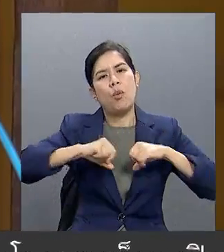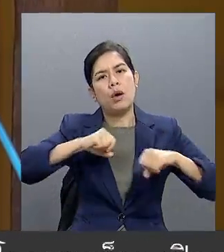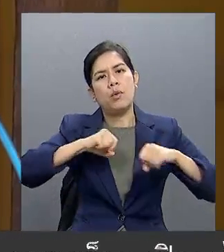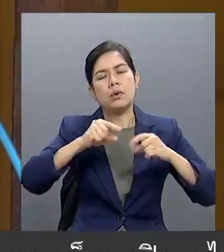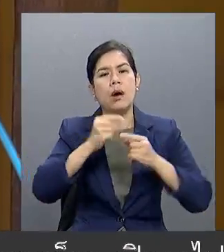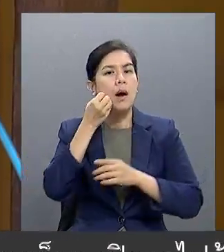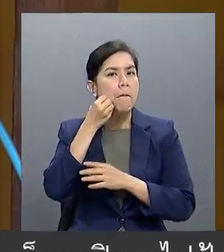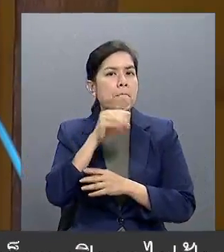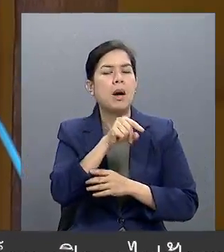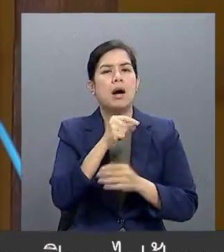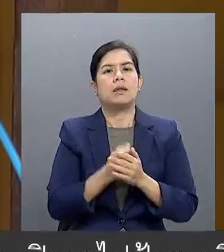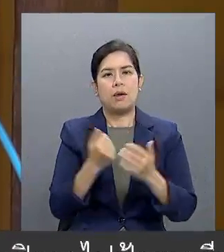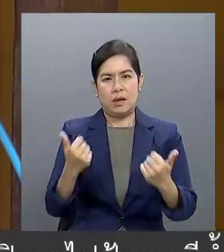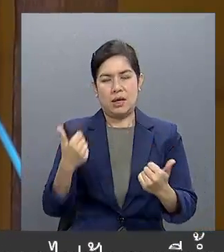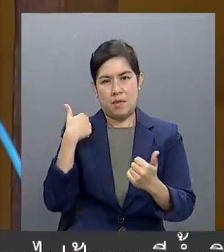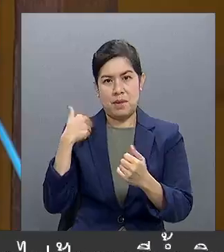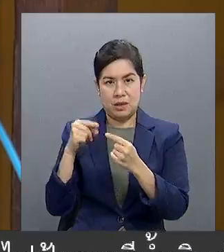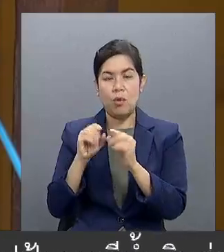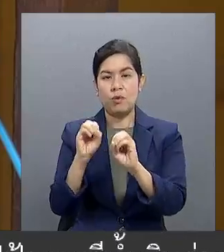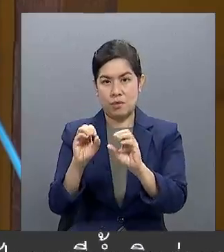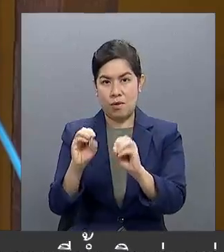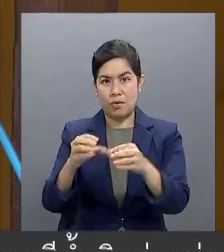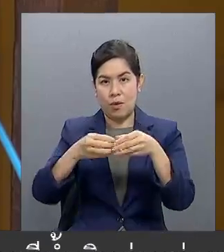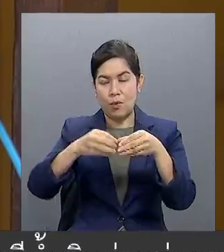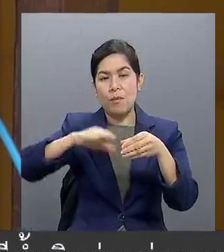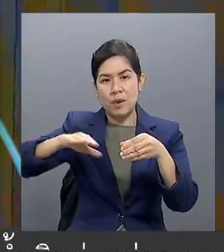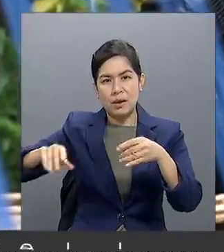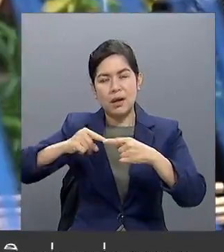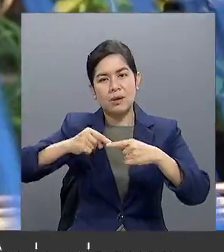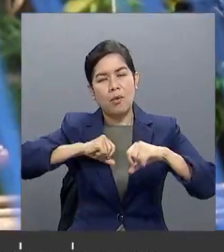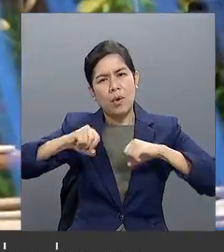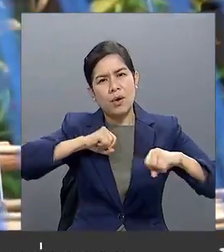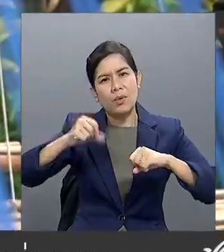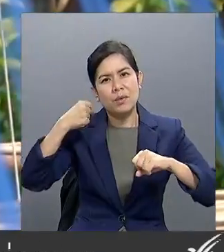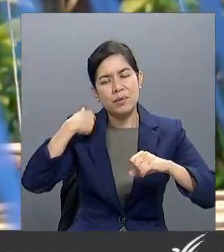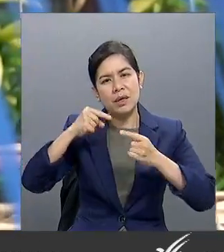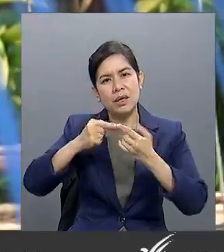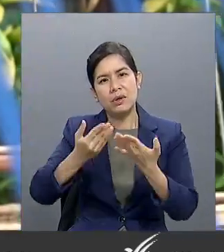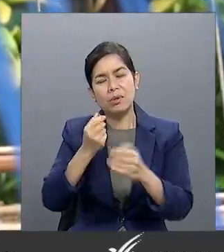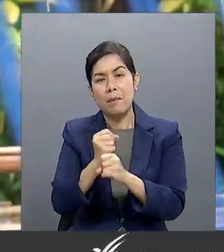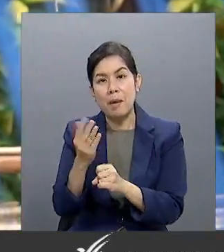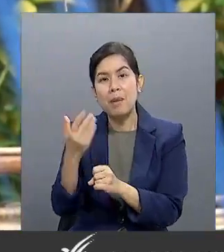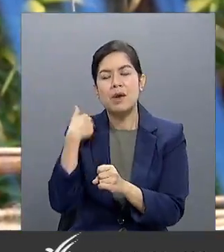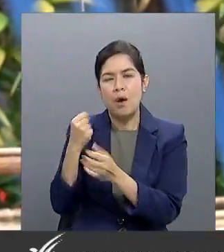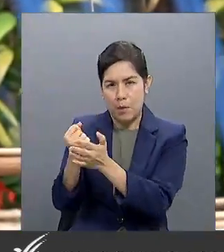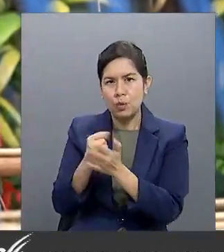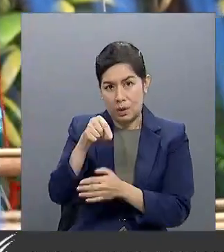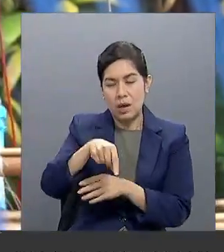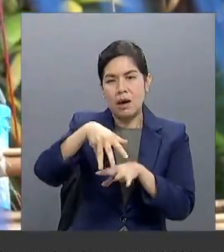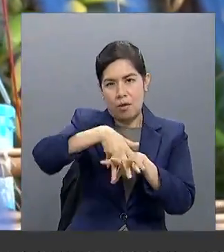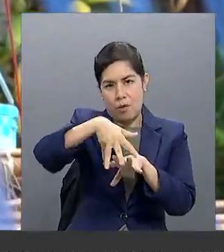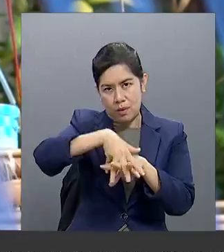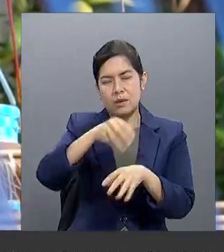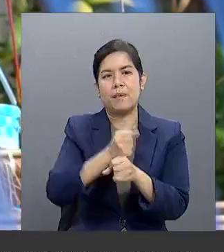เยอะค่ะมันช่วงวิกฤตมันก็เป็นโอกาสด้วยจุดเด่นสำหรับป้ายกมันจะ